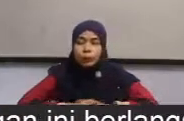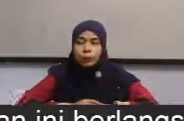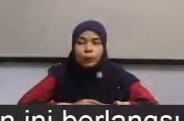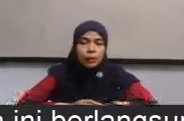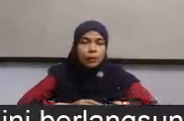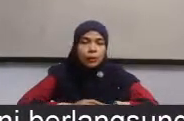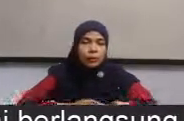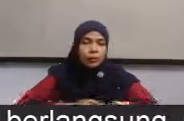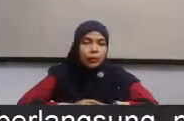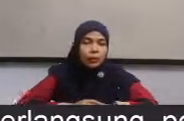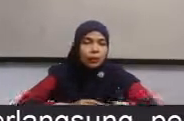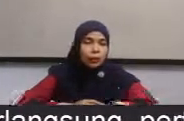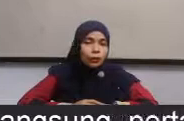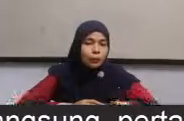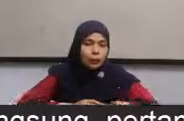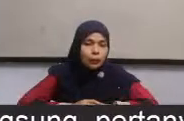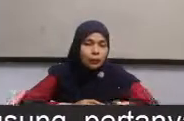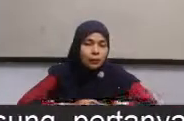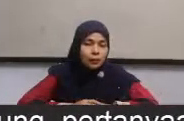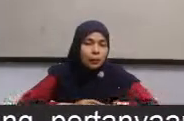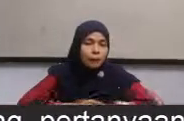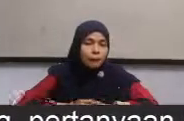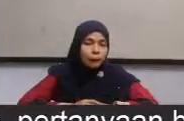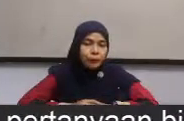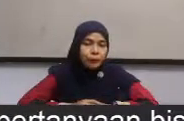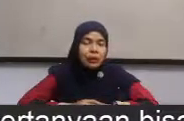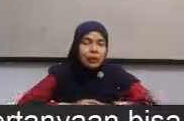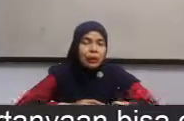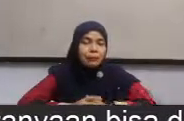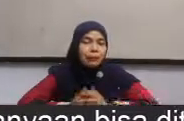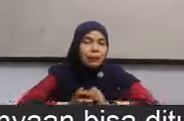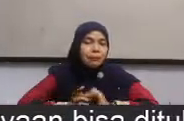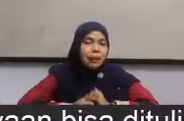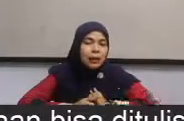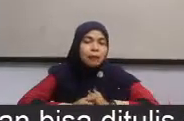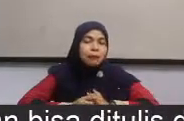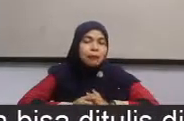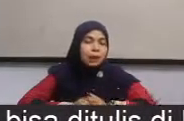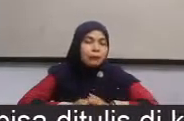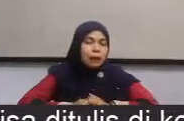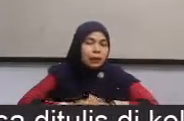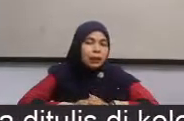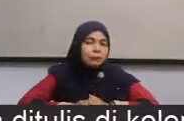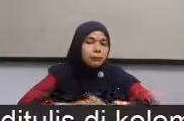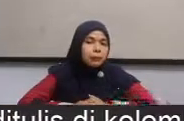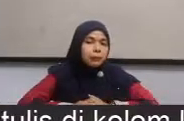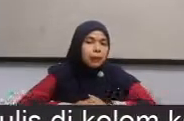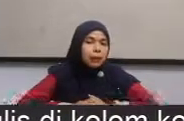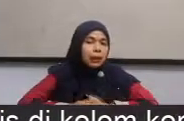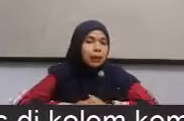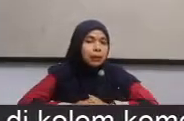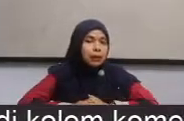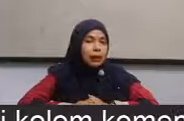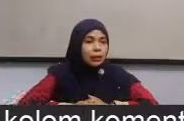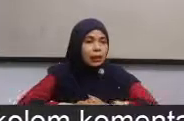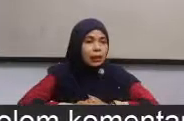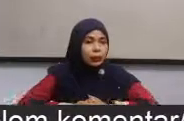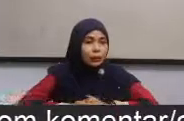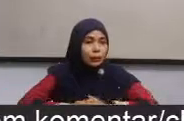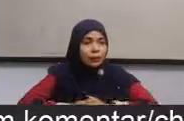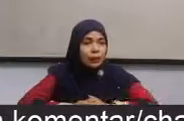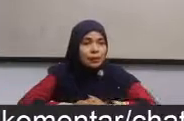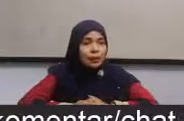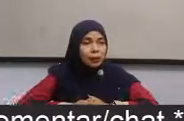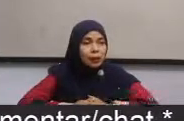memperkukuh kehidupan kebangsaan yang pertama menanamkan dan mengamalkan ajaran agama